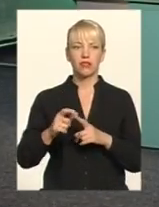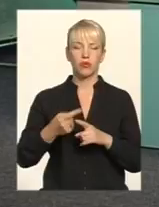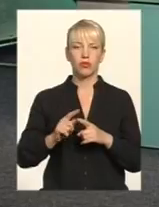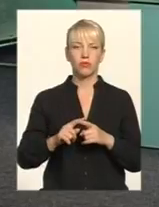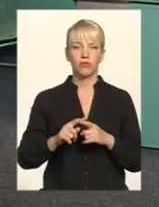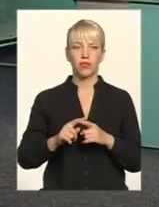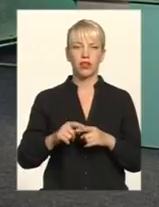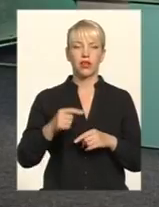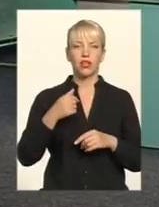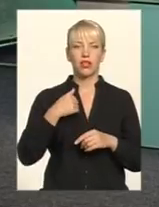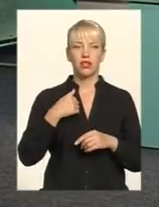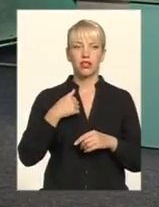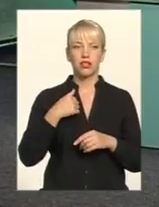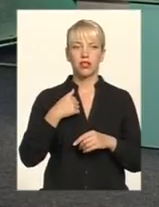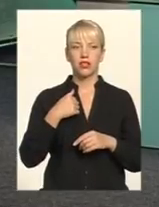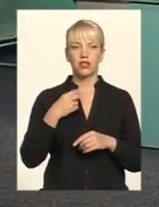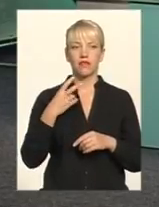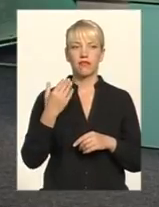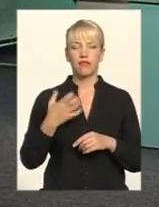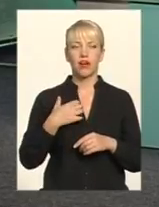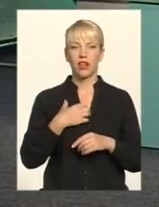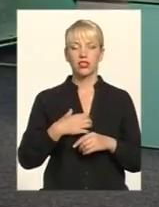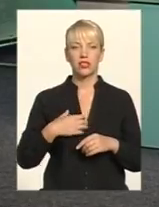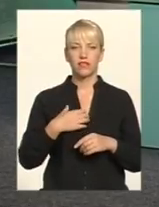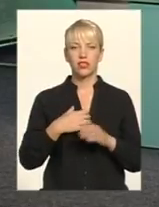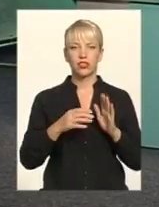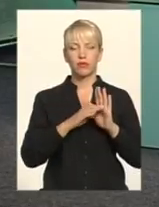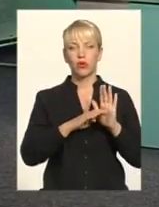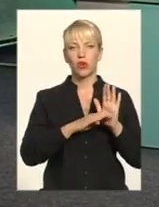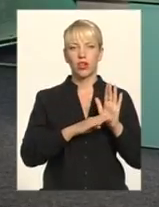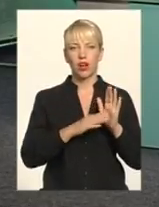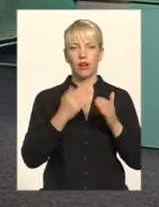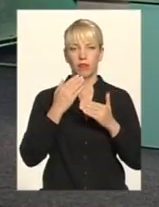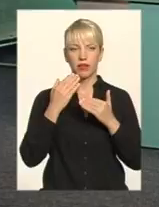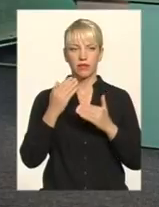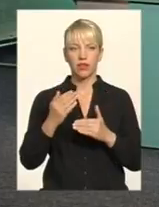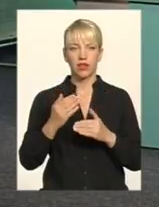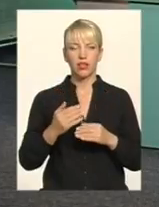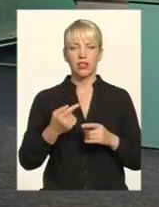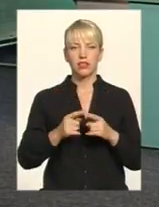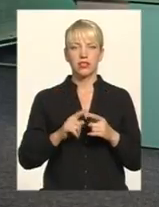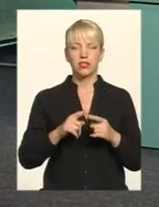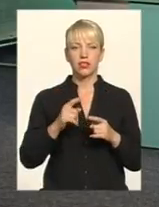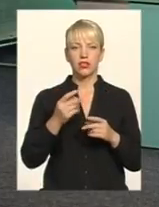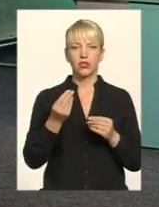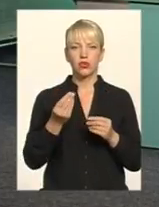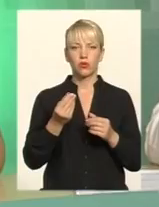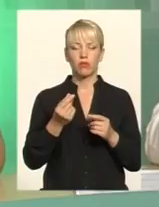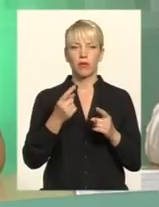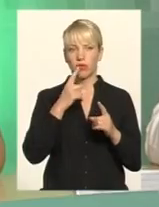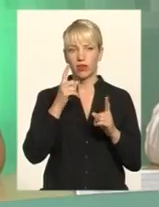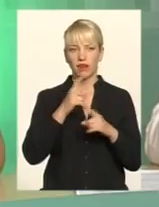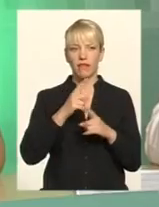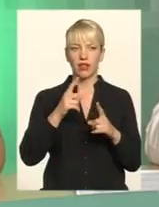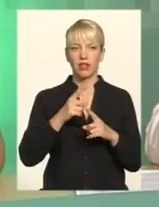Пане Михайло, я думаю, що на вашу думку, така найважливіші сума програми і чи вдасться їх реалізувати? На жаль, не така велика сума була в нас коштів до